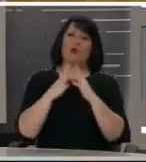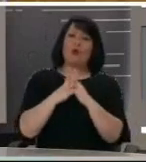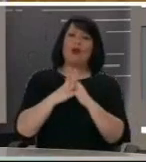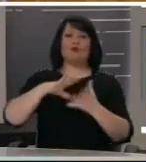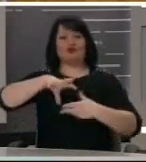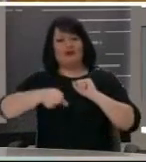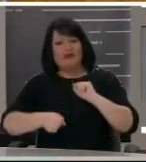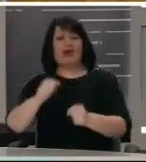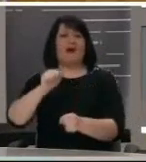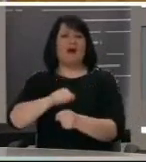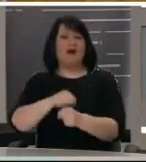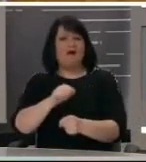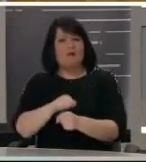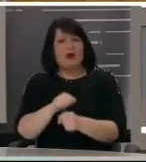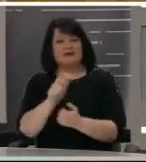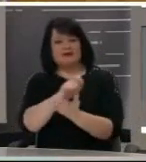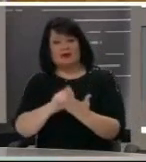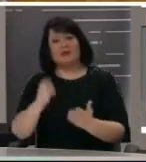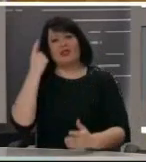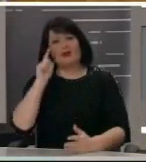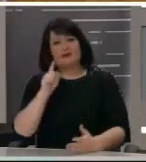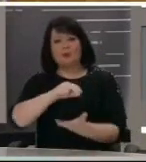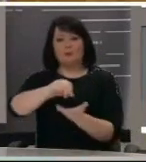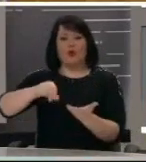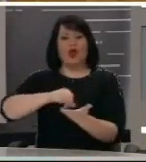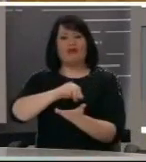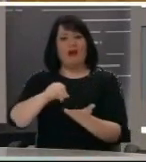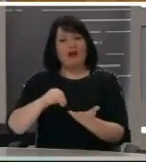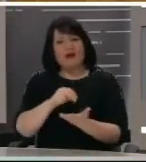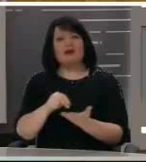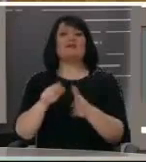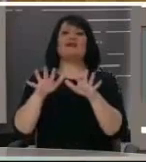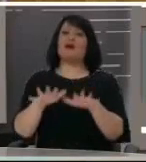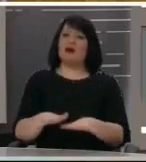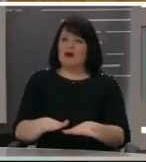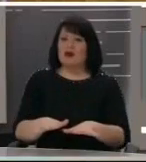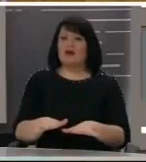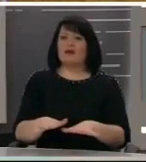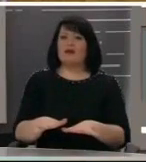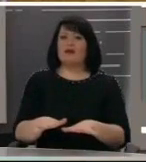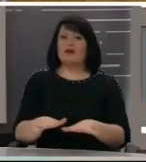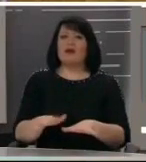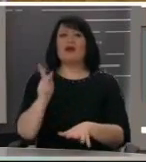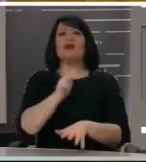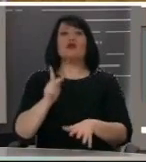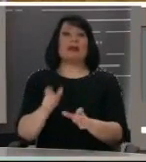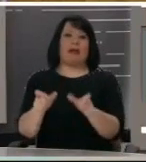ο αναλφαβητισμός και οι κάθε είδους προκαταλήψεις, είτε είναι η ανεργία και η κοινωνική